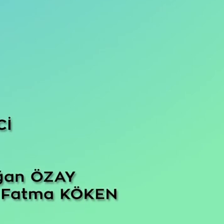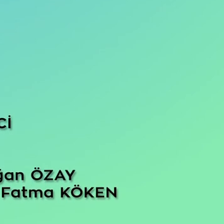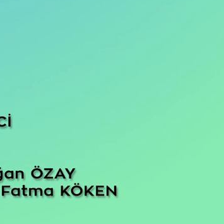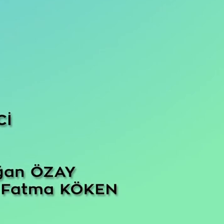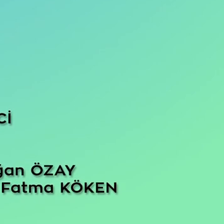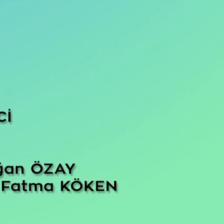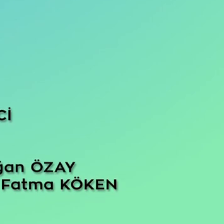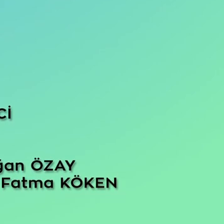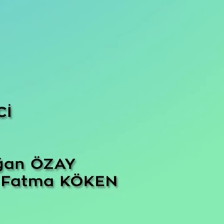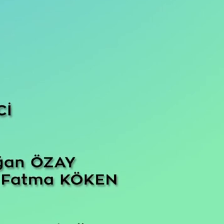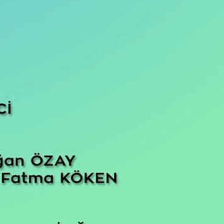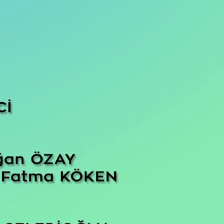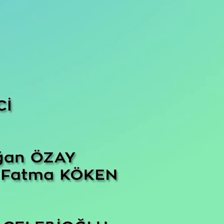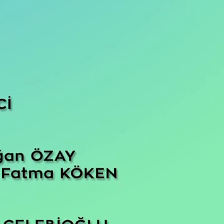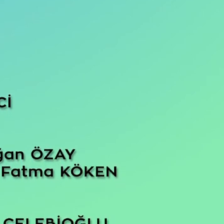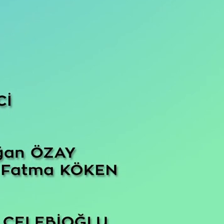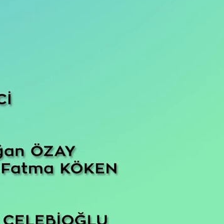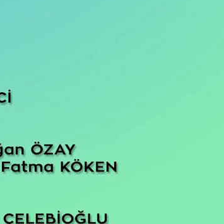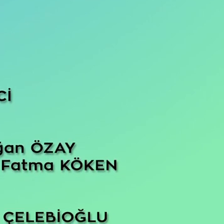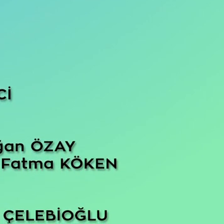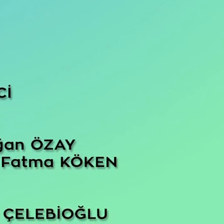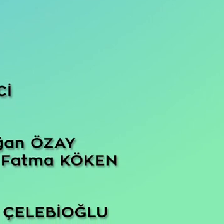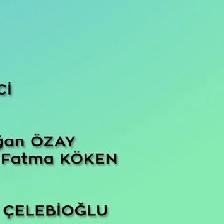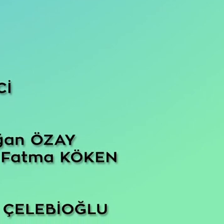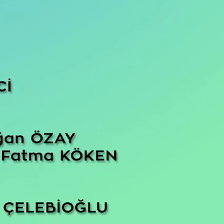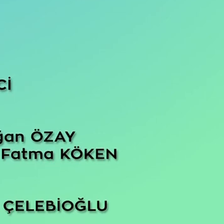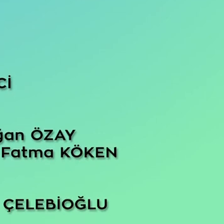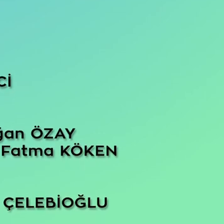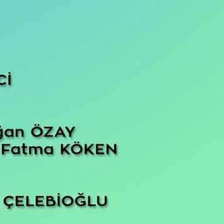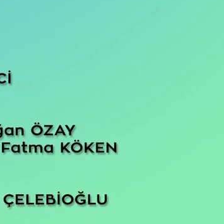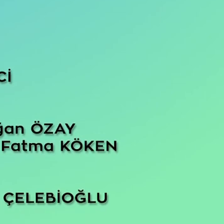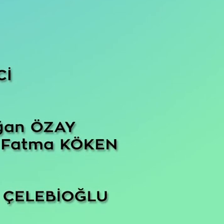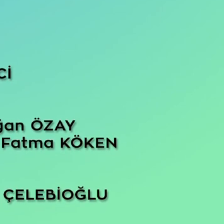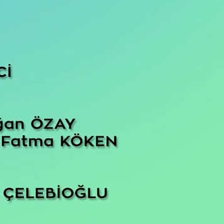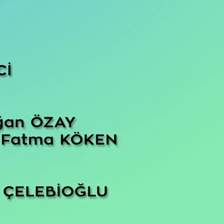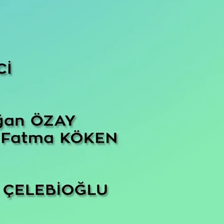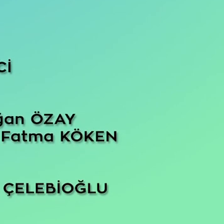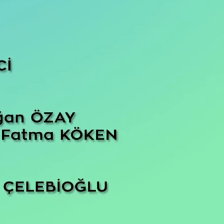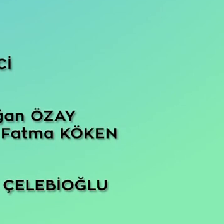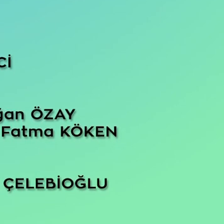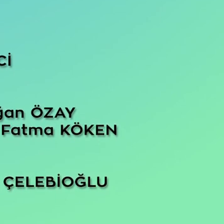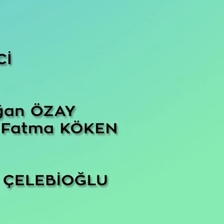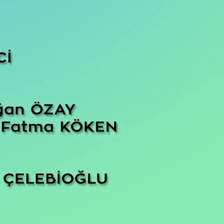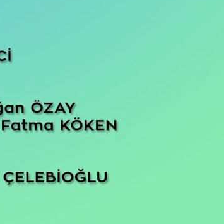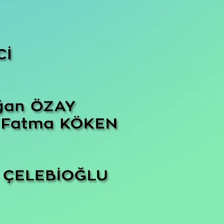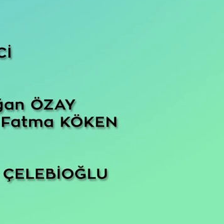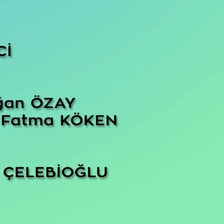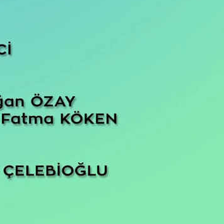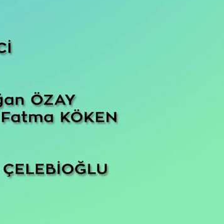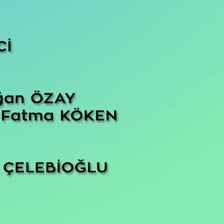Abi, Çağrı Sarı, Ressam İbrahim Çallı, Süleyman Ekici,